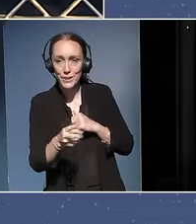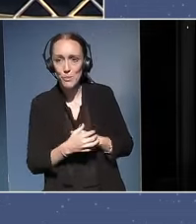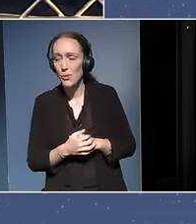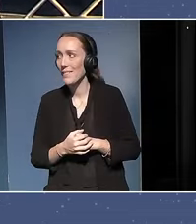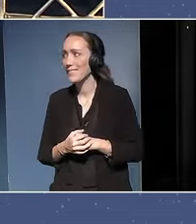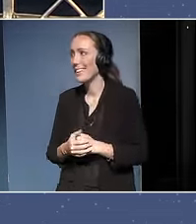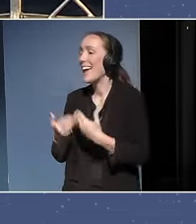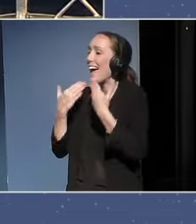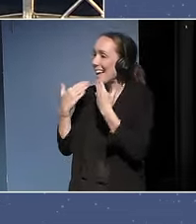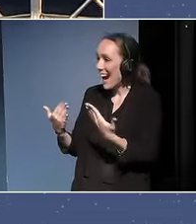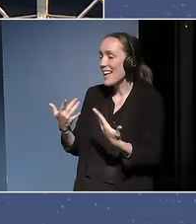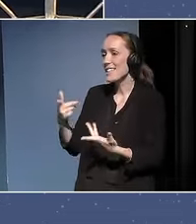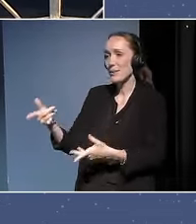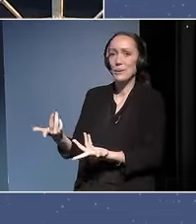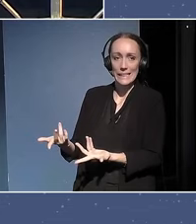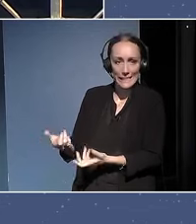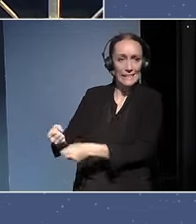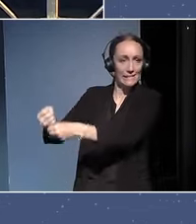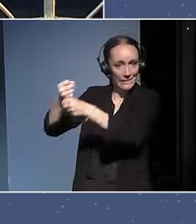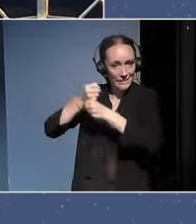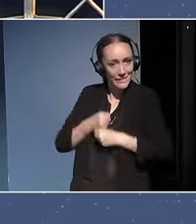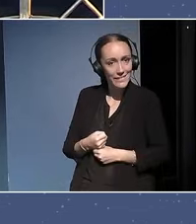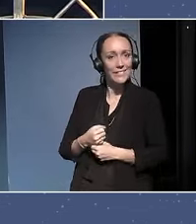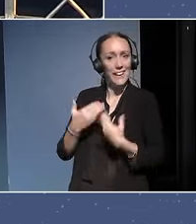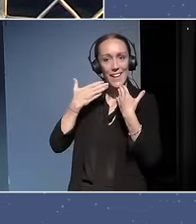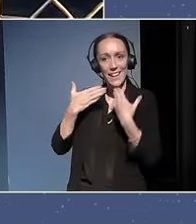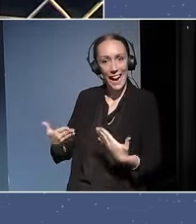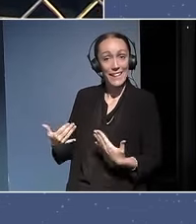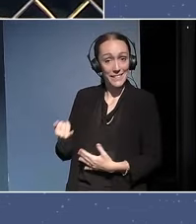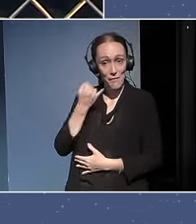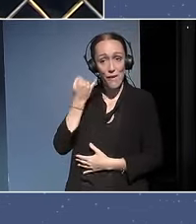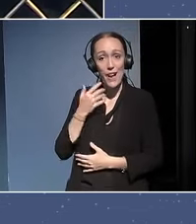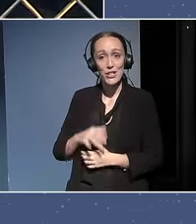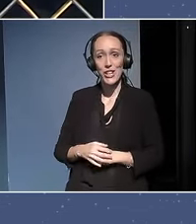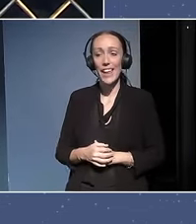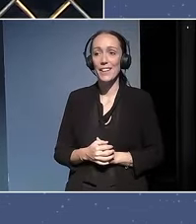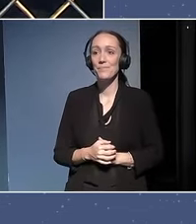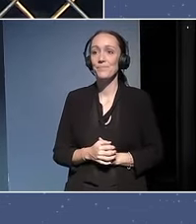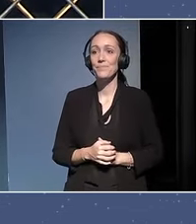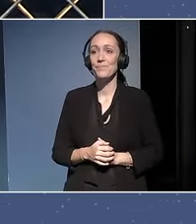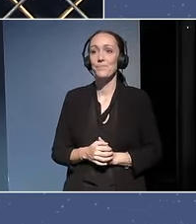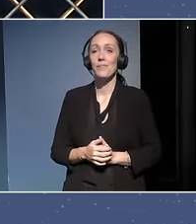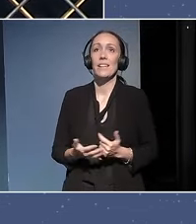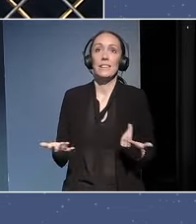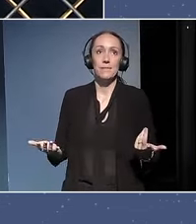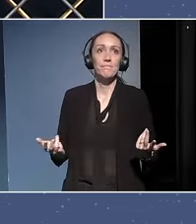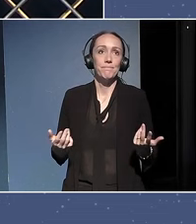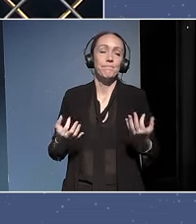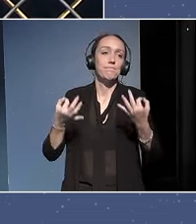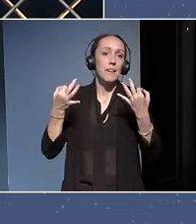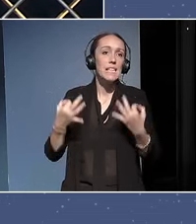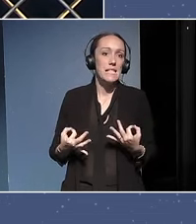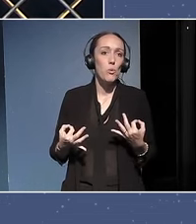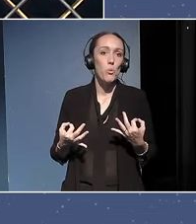permi Grazie per avermi dato questa questa cosa semplice da dire No beh allora Beh sicuramente dovremmo